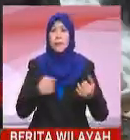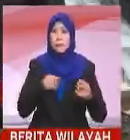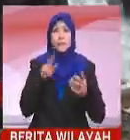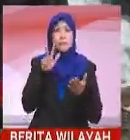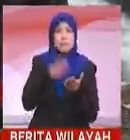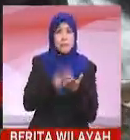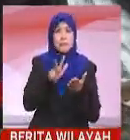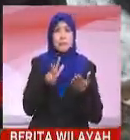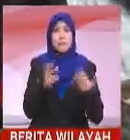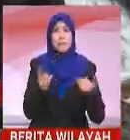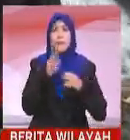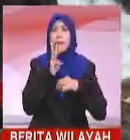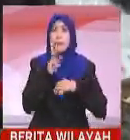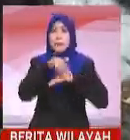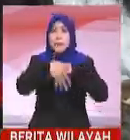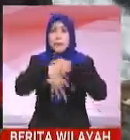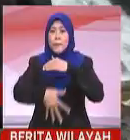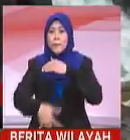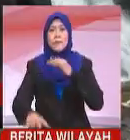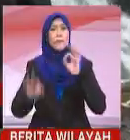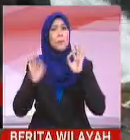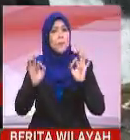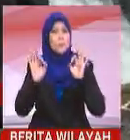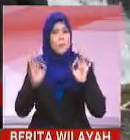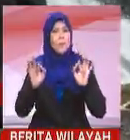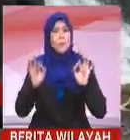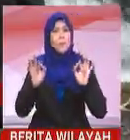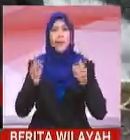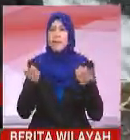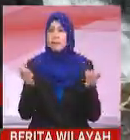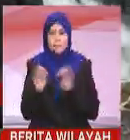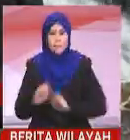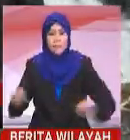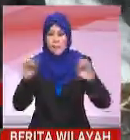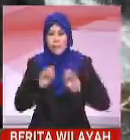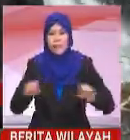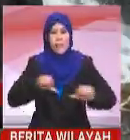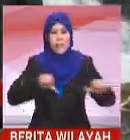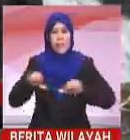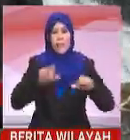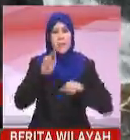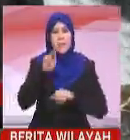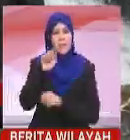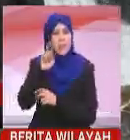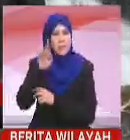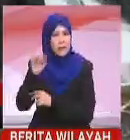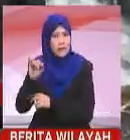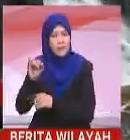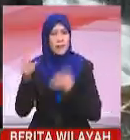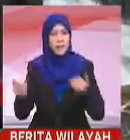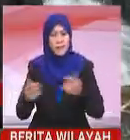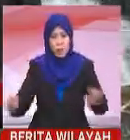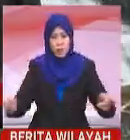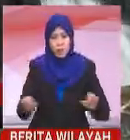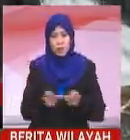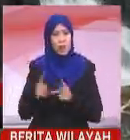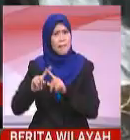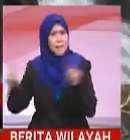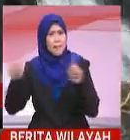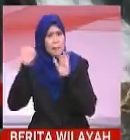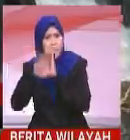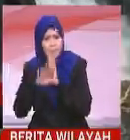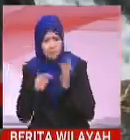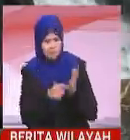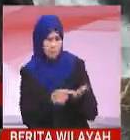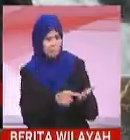bahawa air terjun ini sebenarnya tidak terjejas langsung dengan aktiviti pengkuarian tersebut. Berikutan berada di kawasan berbeza